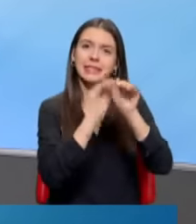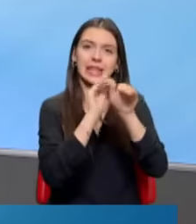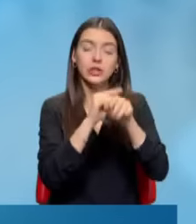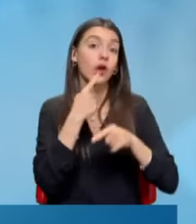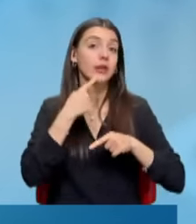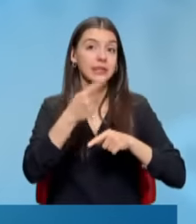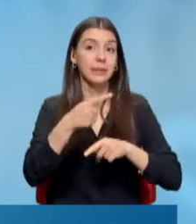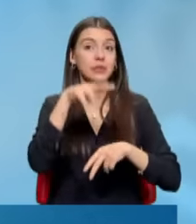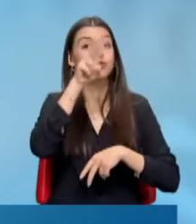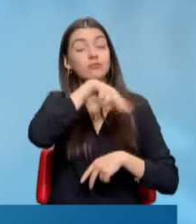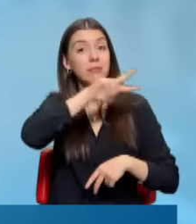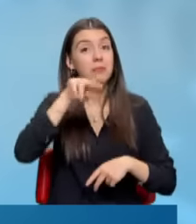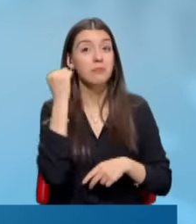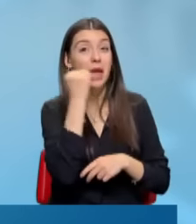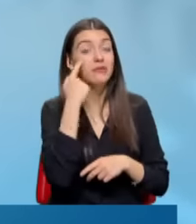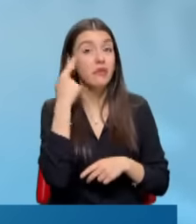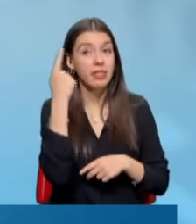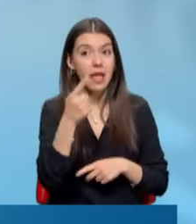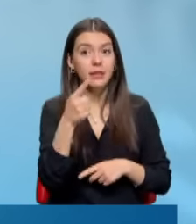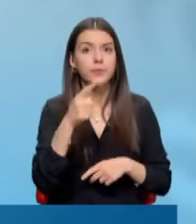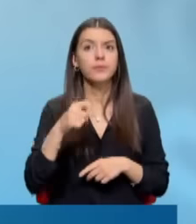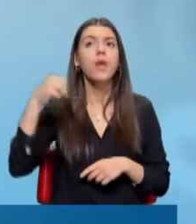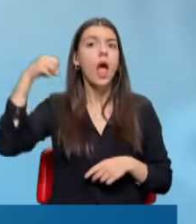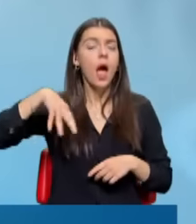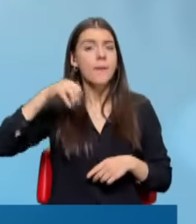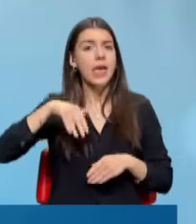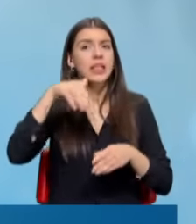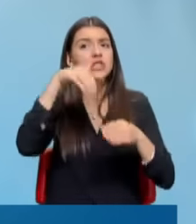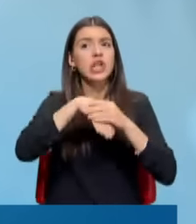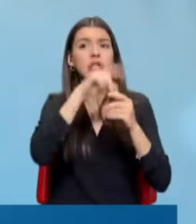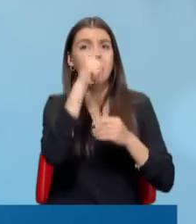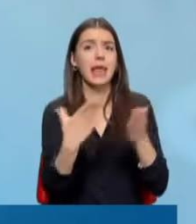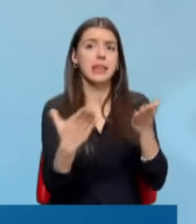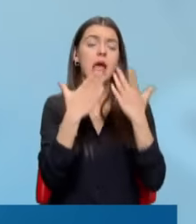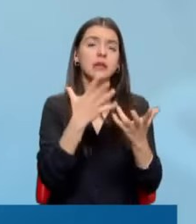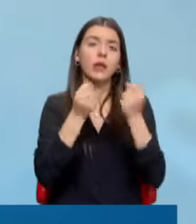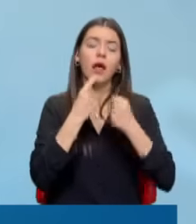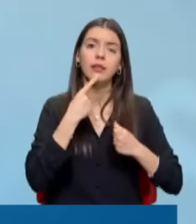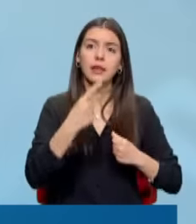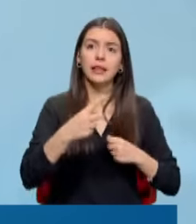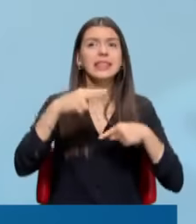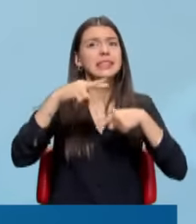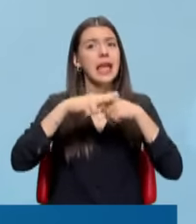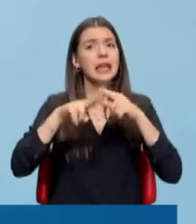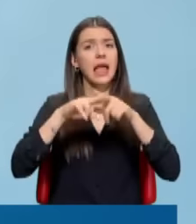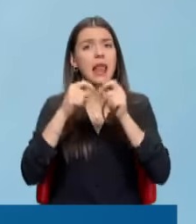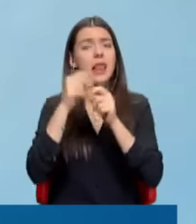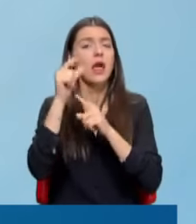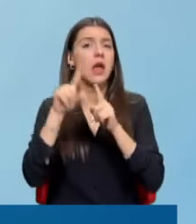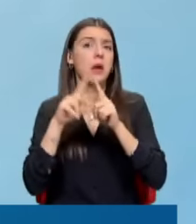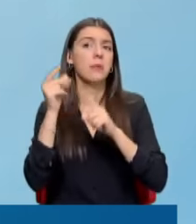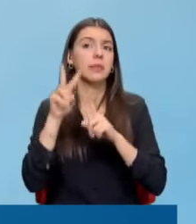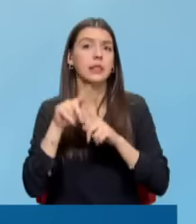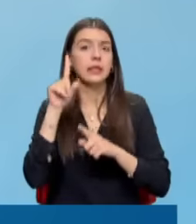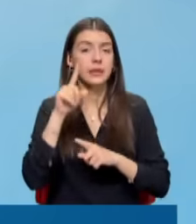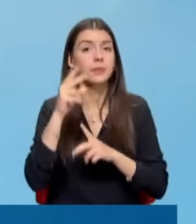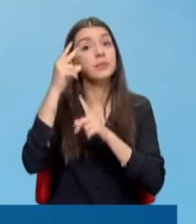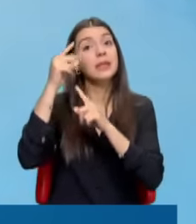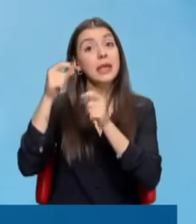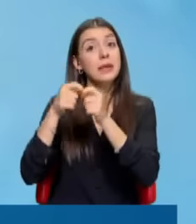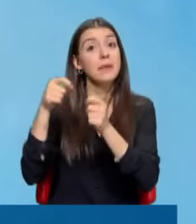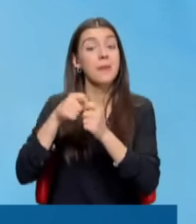demiş manşetten gazete. AK Parti seçimden ilk dersini aldı diyor Zeynel Abidin Okul'un yani İBB